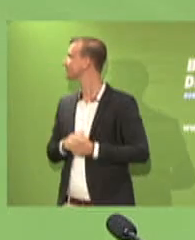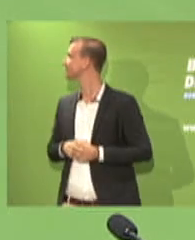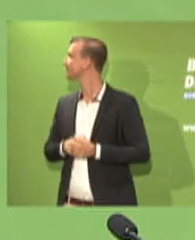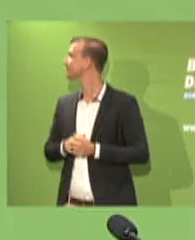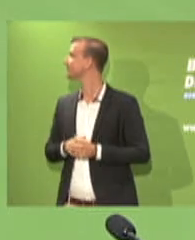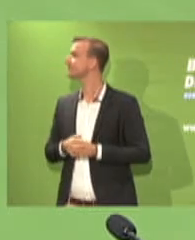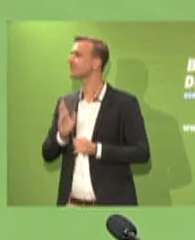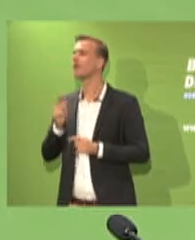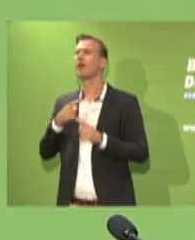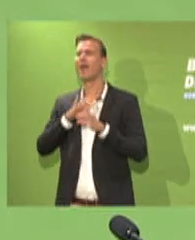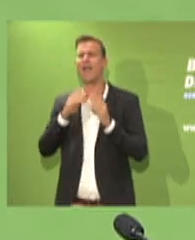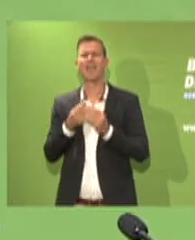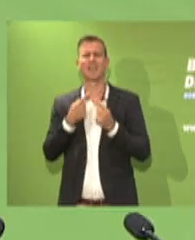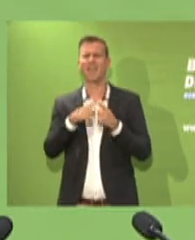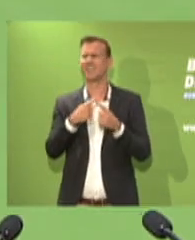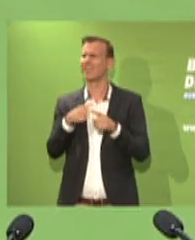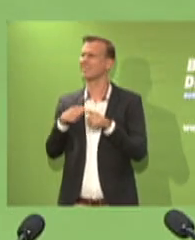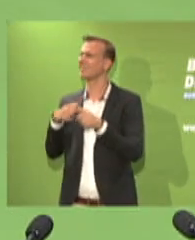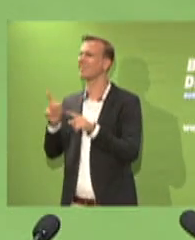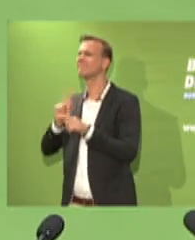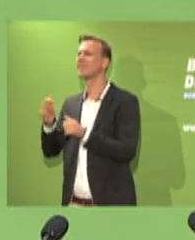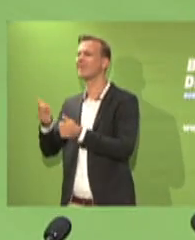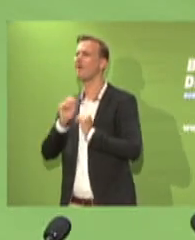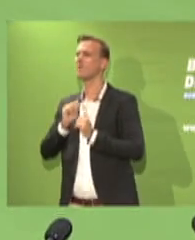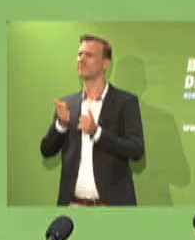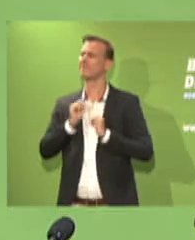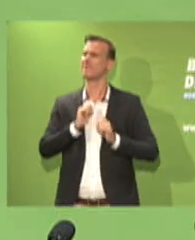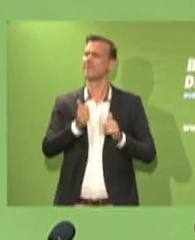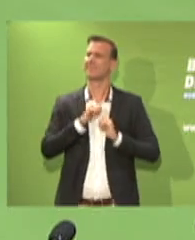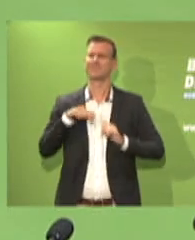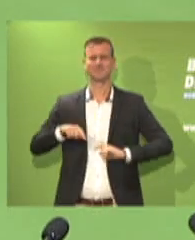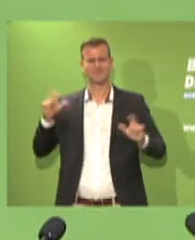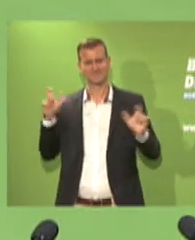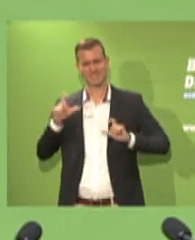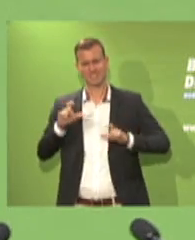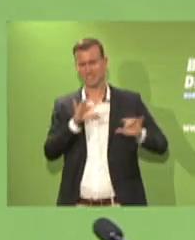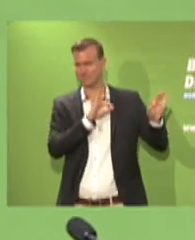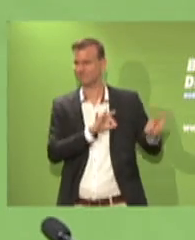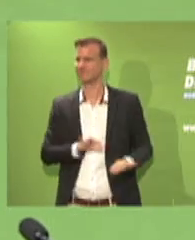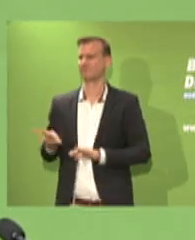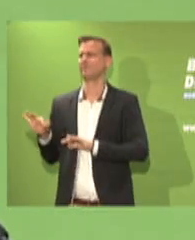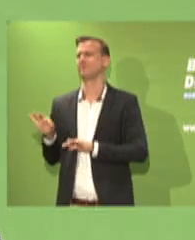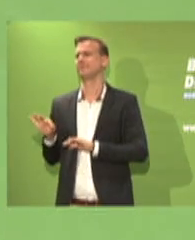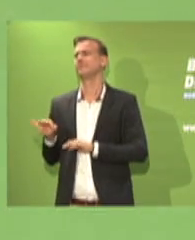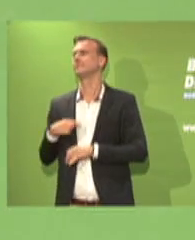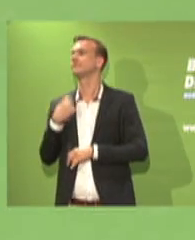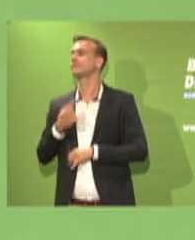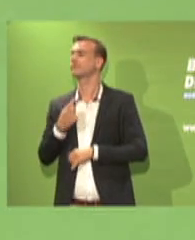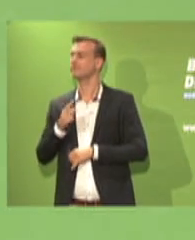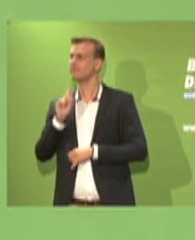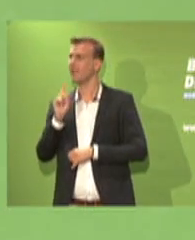Und bei allen anderen, die mitgeholfen haben, diese Veranstaltung durchzuführen. Wir bedanken